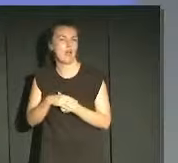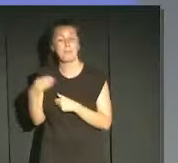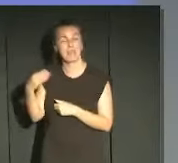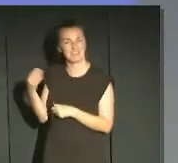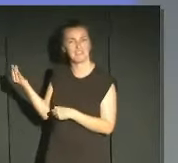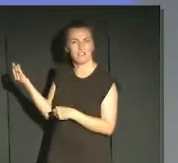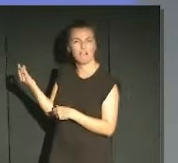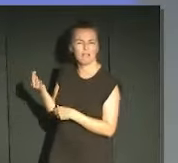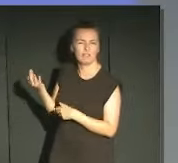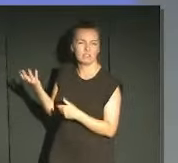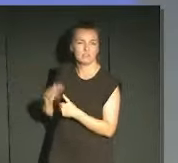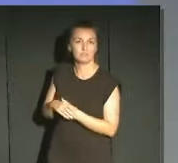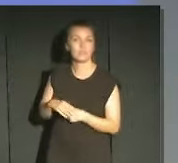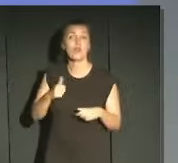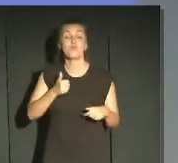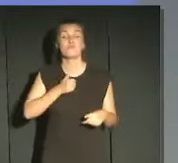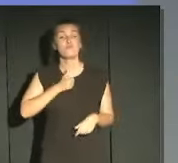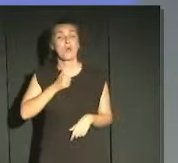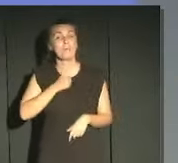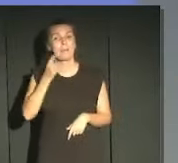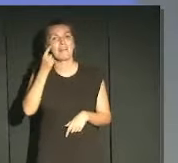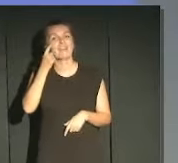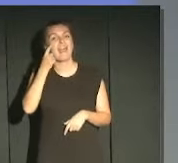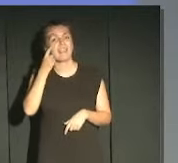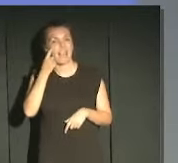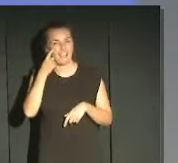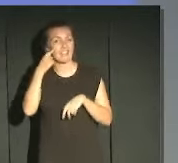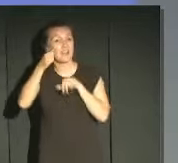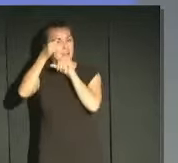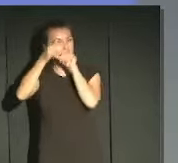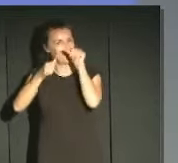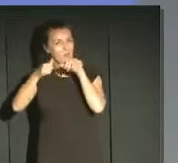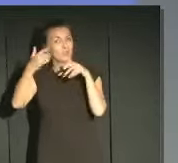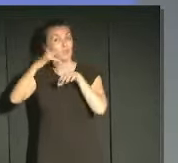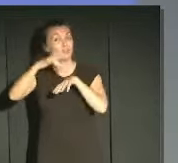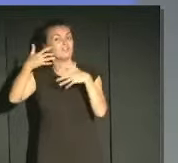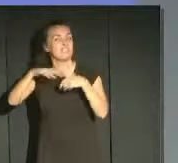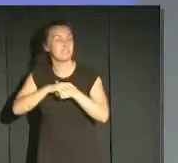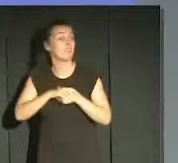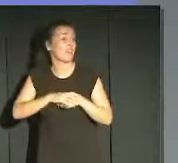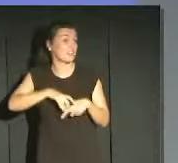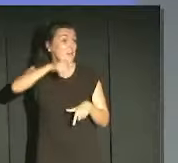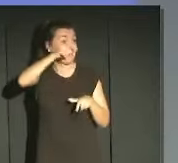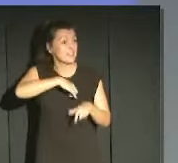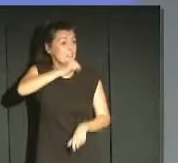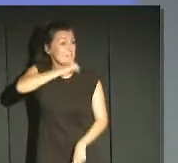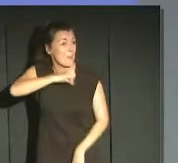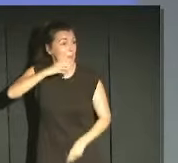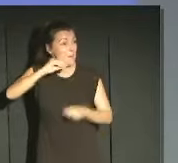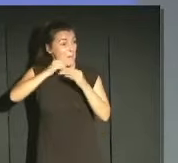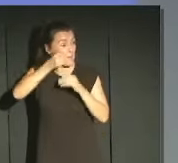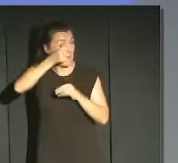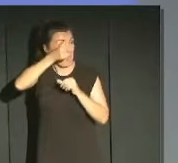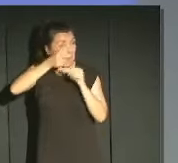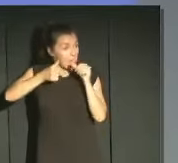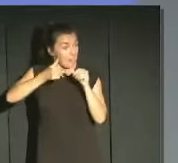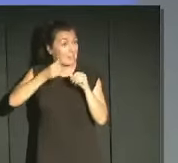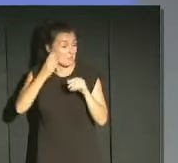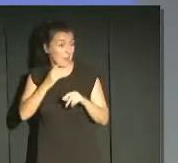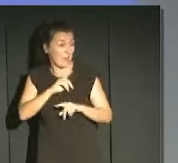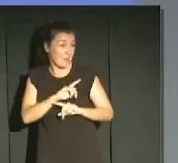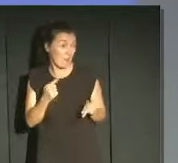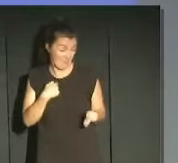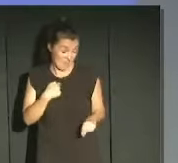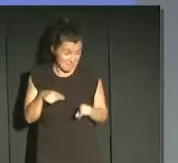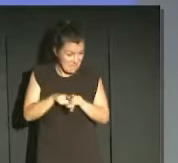suis moi-même opéré de la cataracte congénitale alors il y a pas que les personnes âgées qui peuvent avoir la cataracte et je sais qu'un